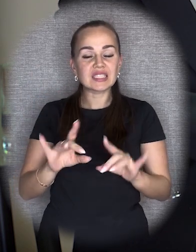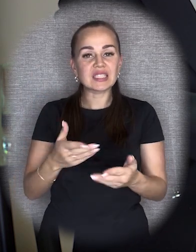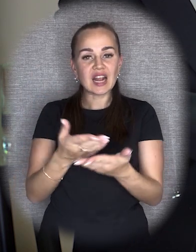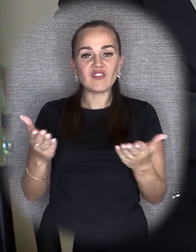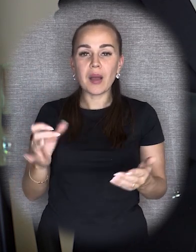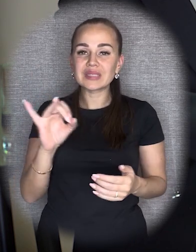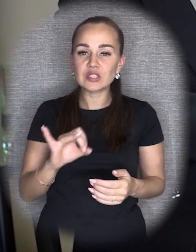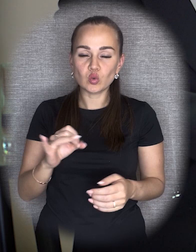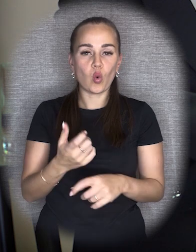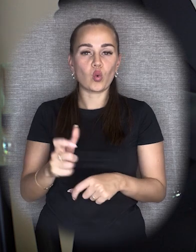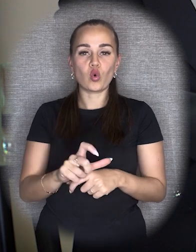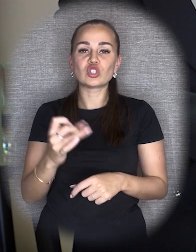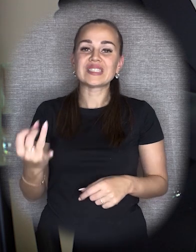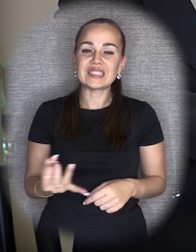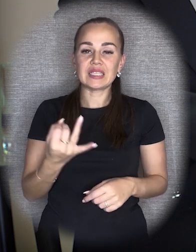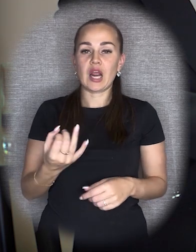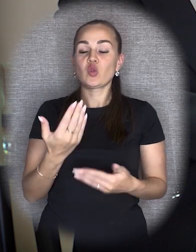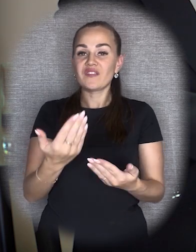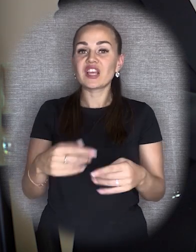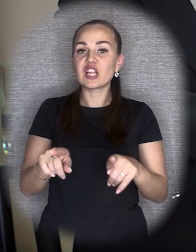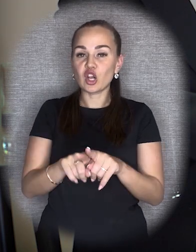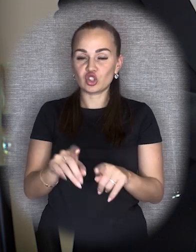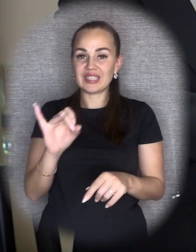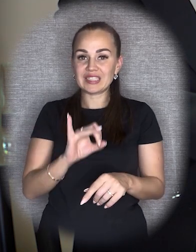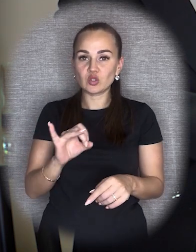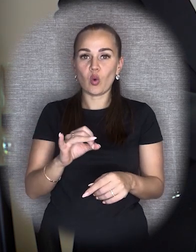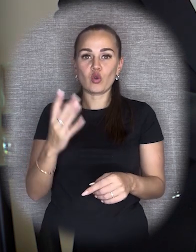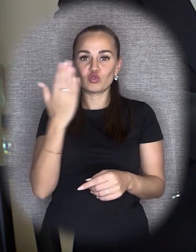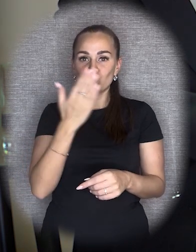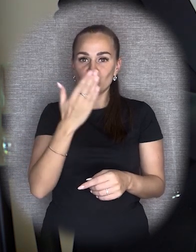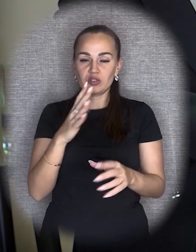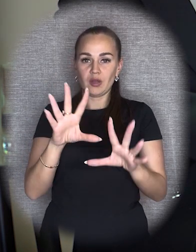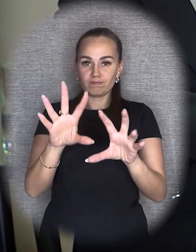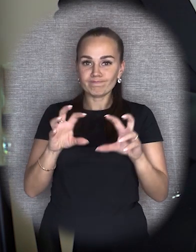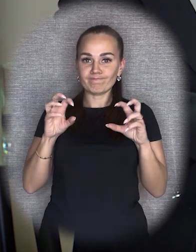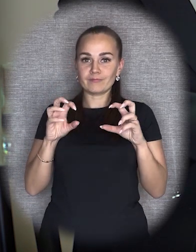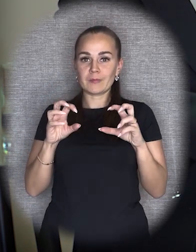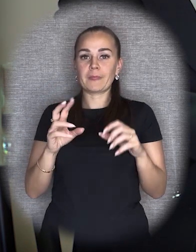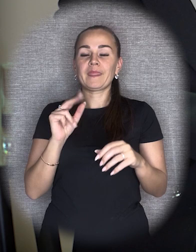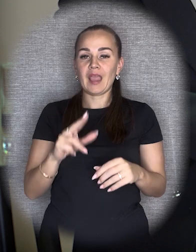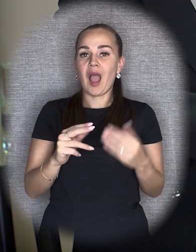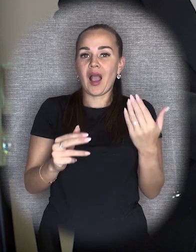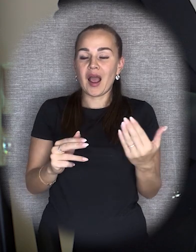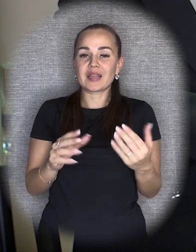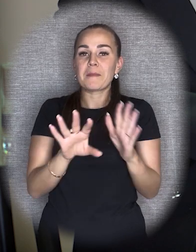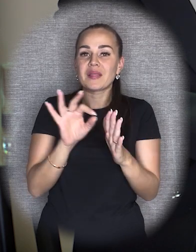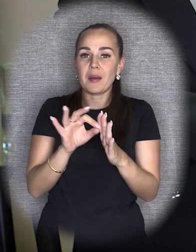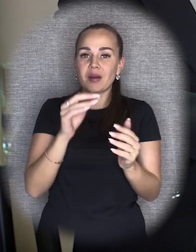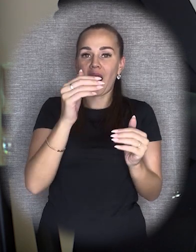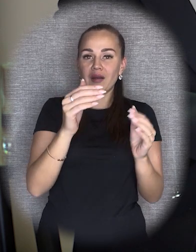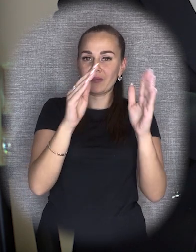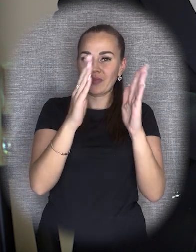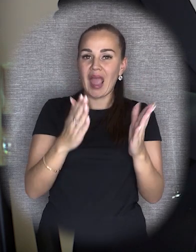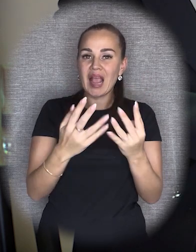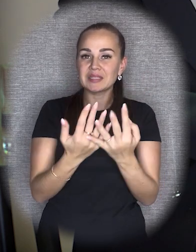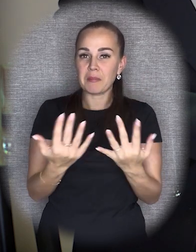Истории очень интересные. И вы должны эти истории считывать уже из того, как мы подобрали экспонаты, как